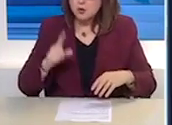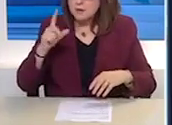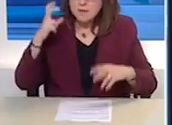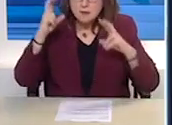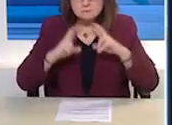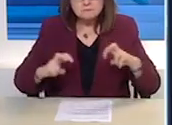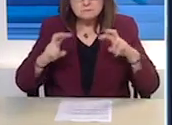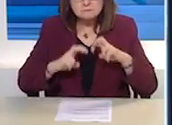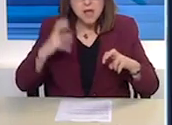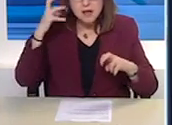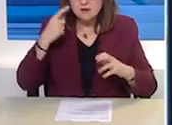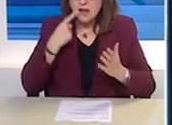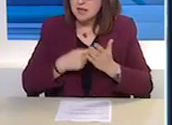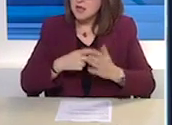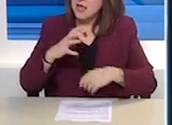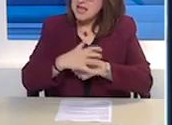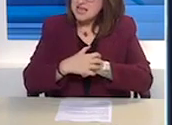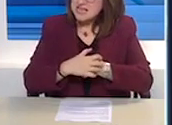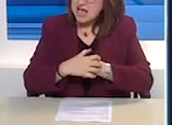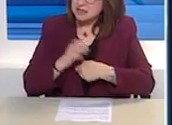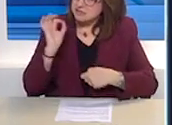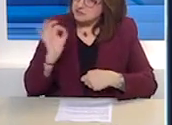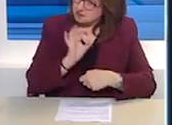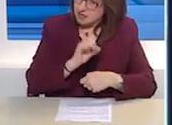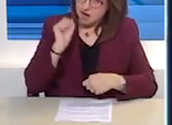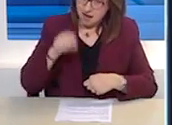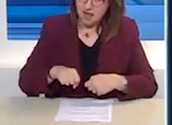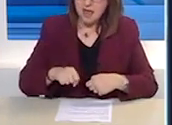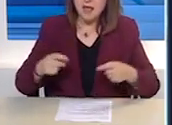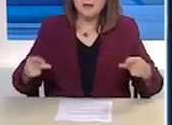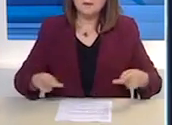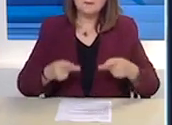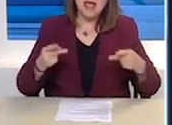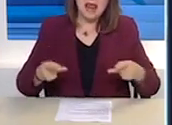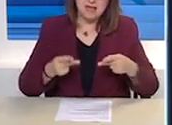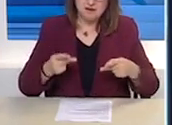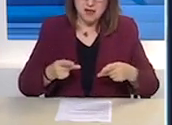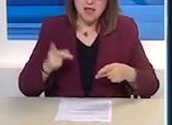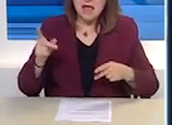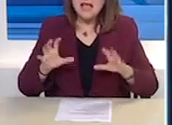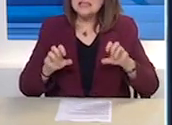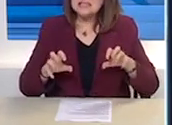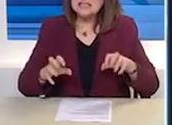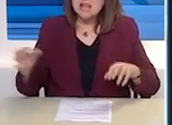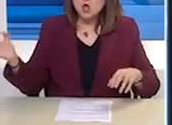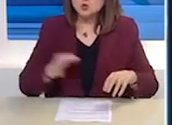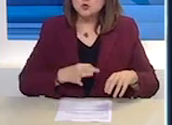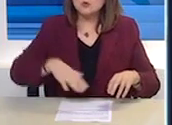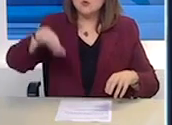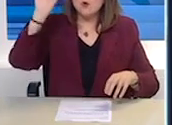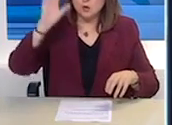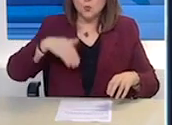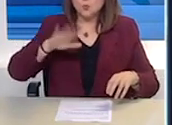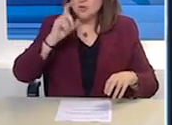έδειξε πως και οι γάτες μπορεί να μολυνθούν, μάλλον ήπια λίμωξη, ενώ οι σκύλοι δεν μολύνονται από τον ιό, όπως και τα κοτόπουλα, τα γουρούνια